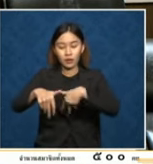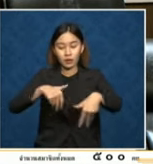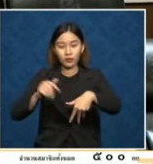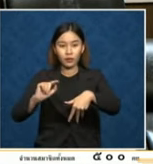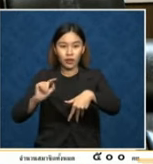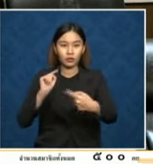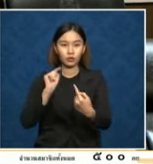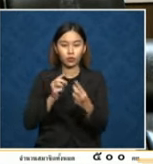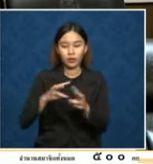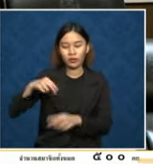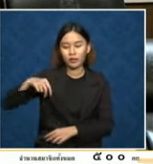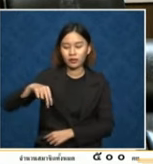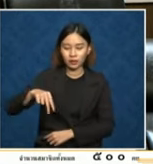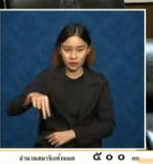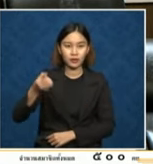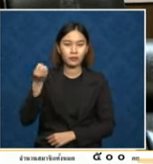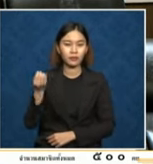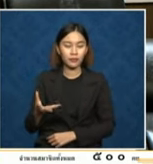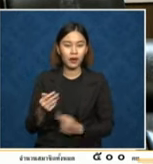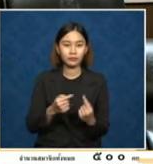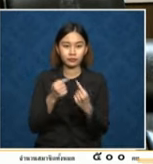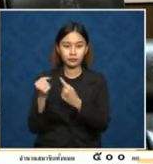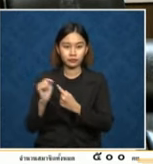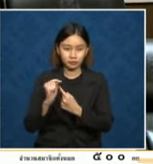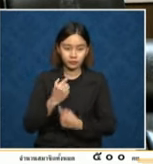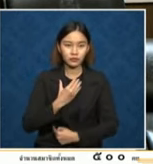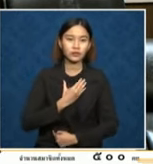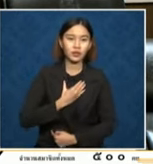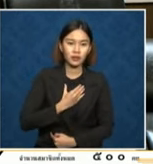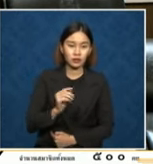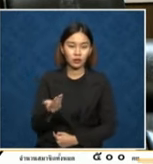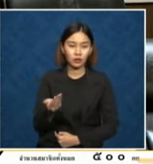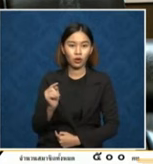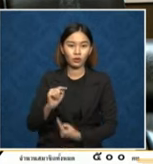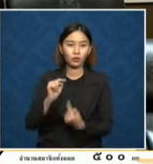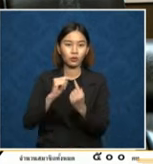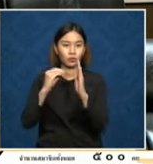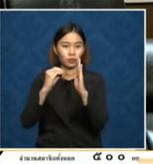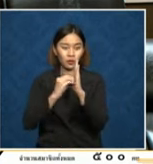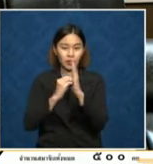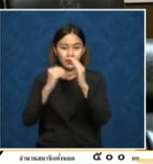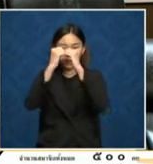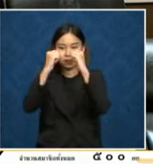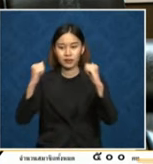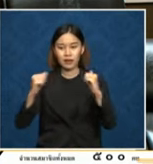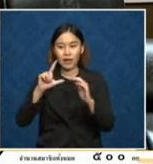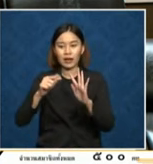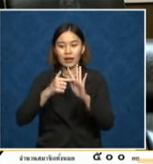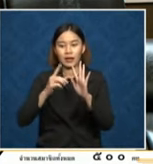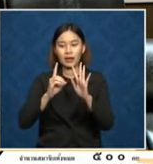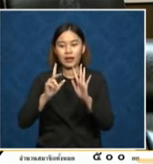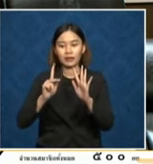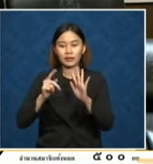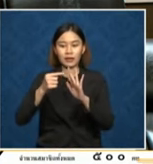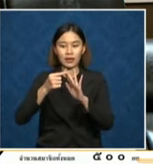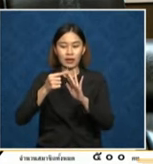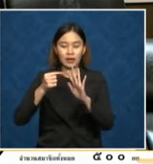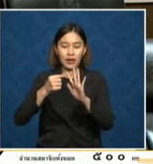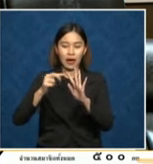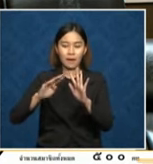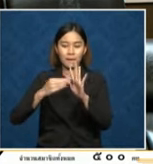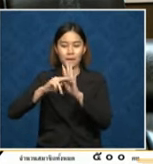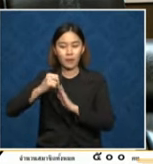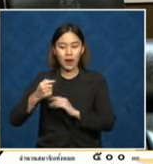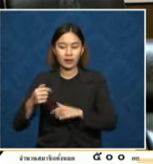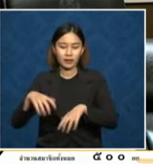ใช้การเดินทางเท้ามากขึ้นค่ะอีกเรื่องนึงนะคะดิฉันขอให้ทางกรุงเทพมหานครสำนักงานเขตลาดกระบังนะคะเข้าแก้ไ